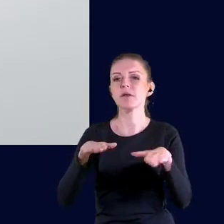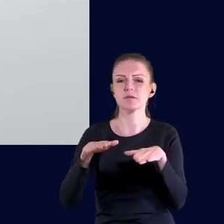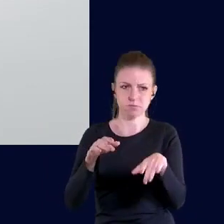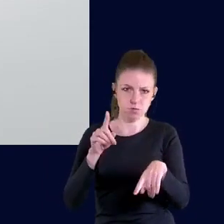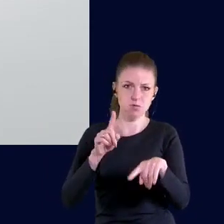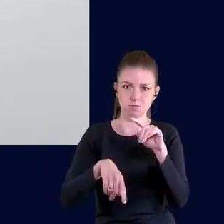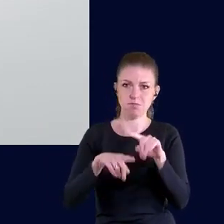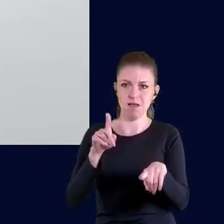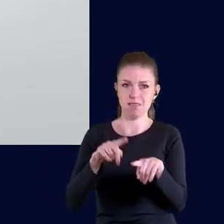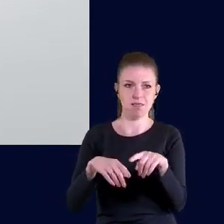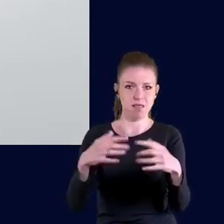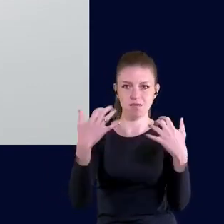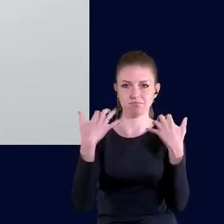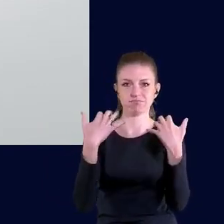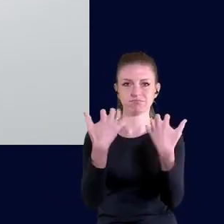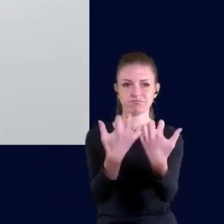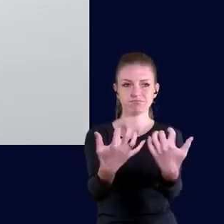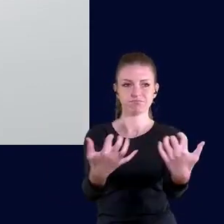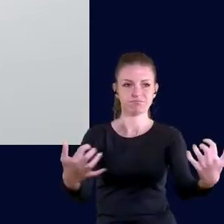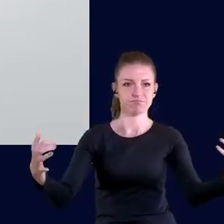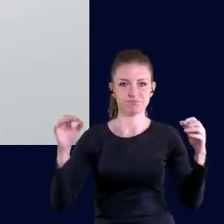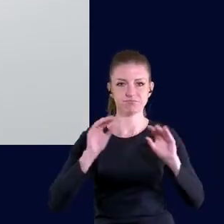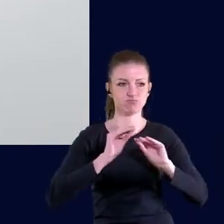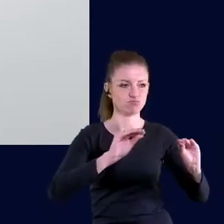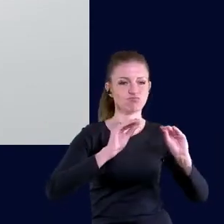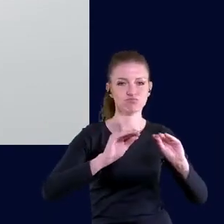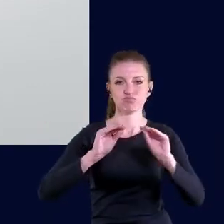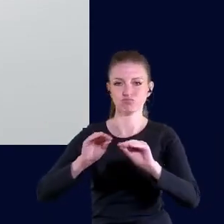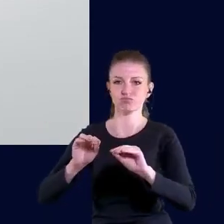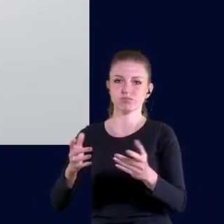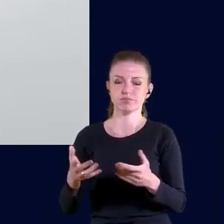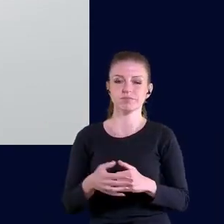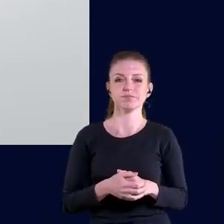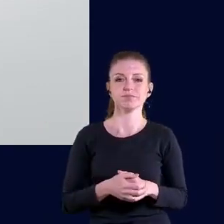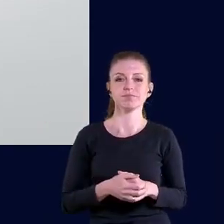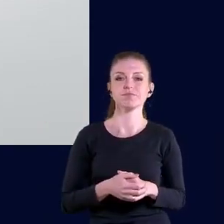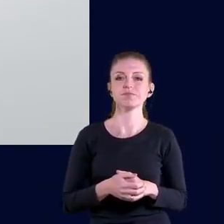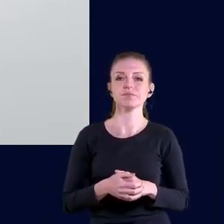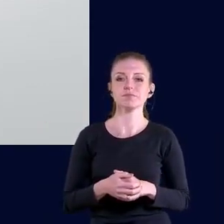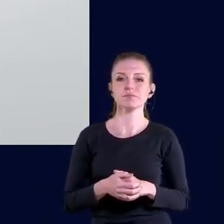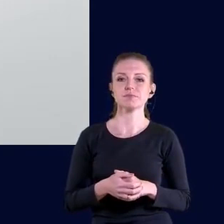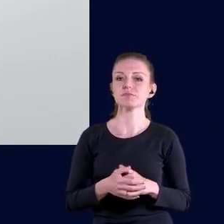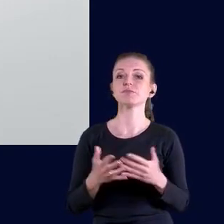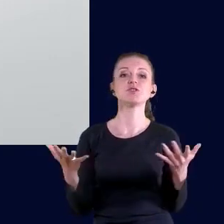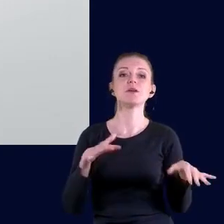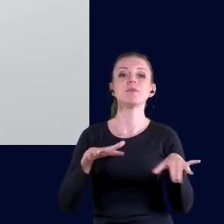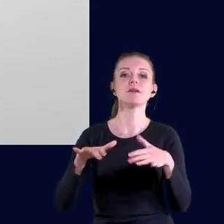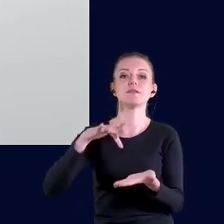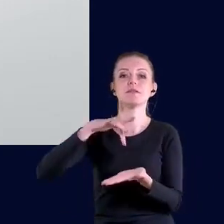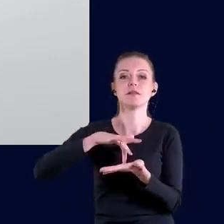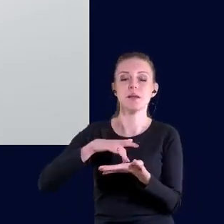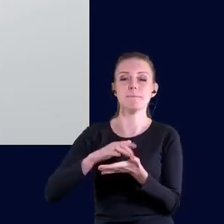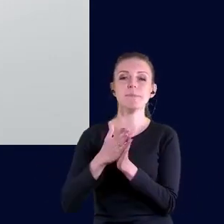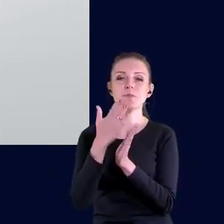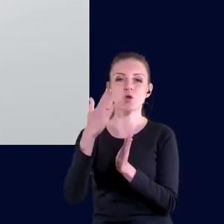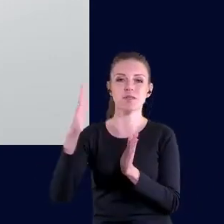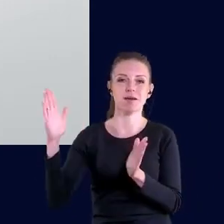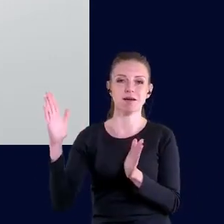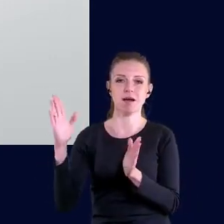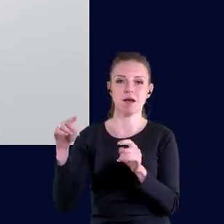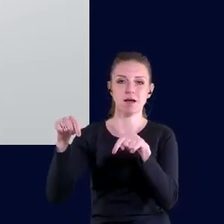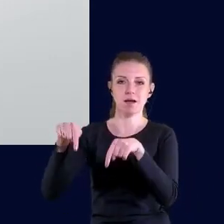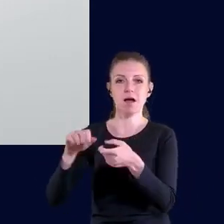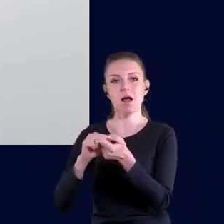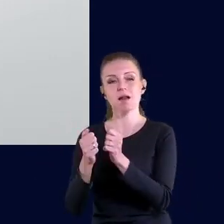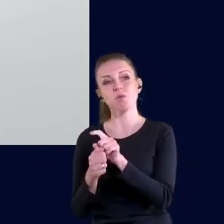oczywiście stacjonarną miały odbywać się tutaj bibliotece lub ewentualnie w